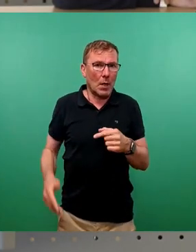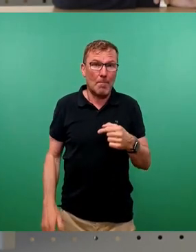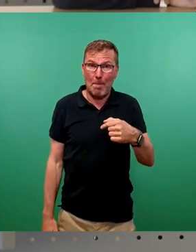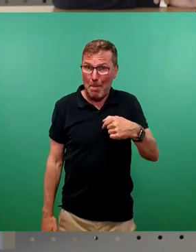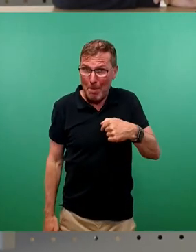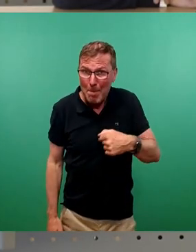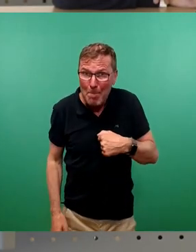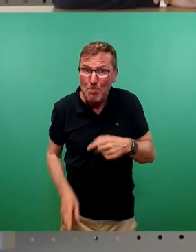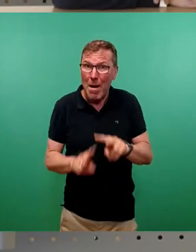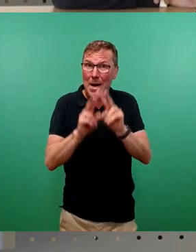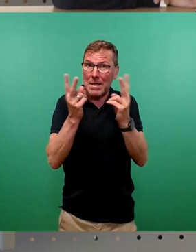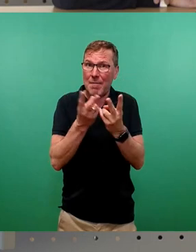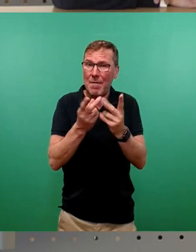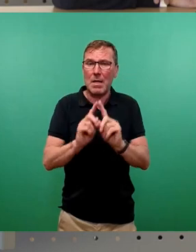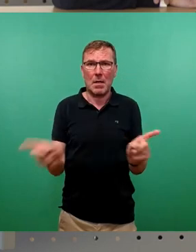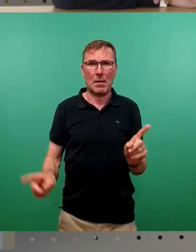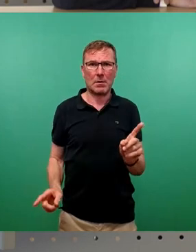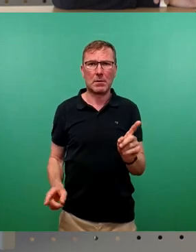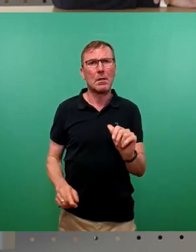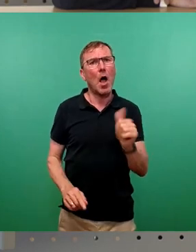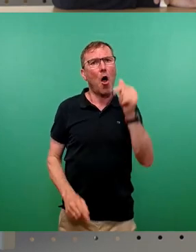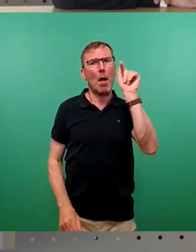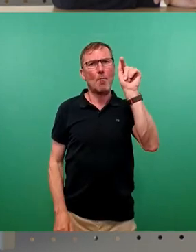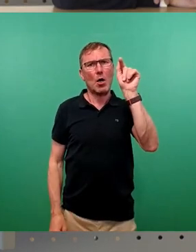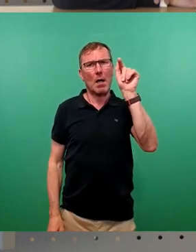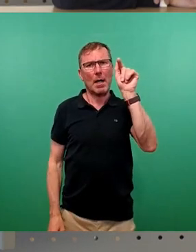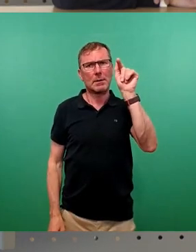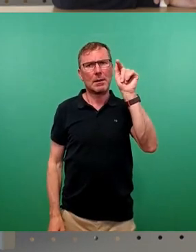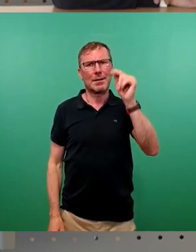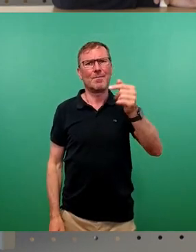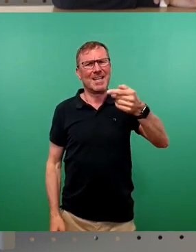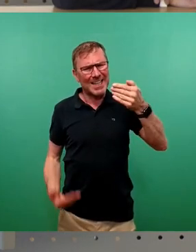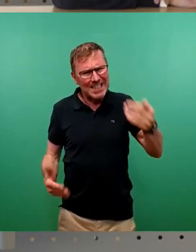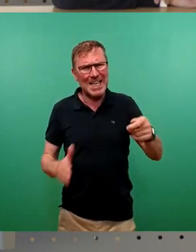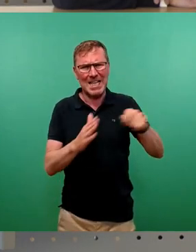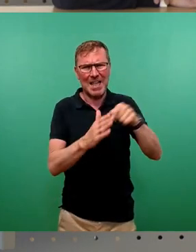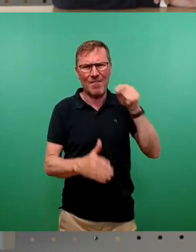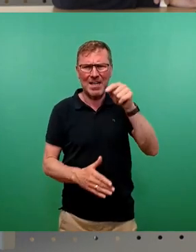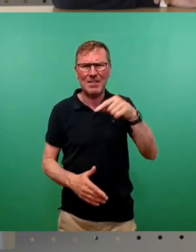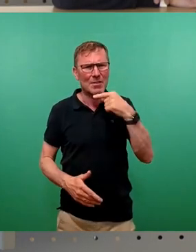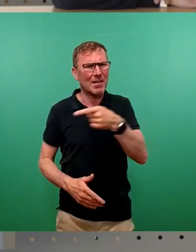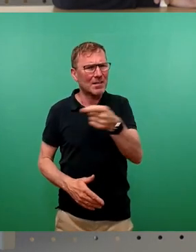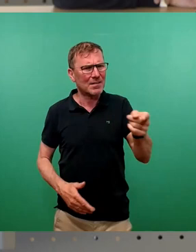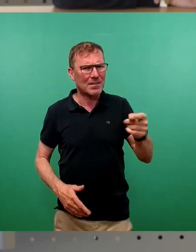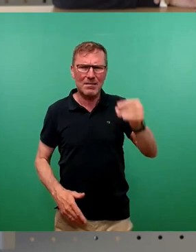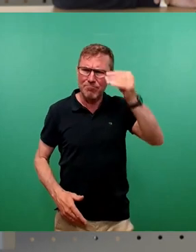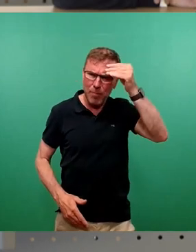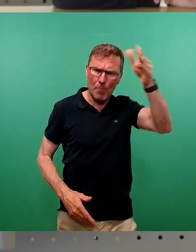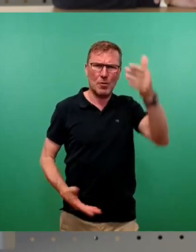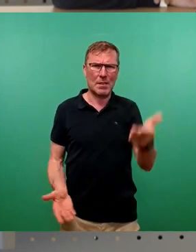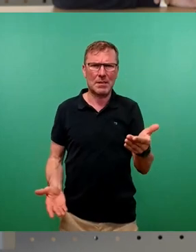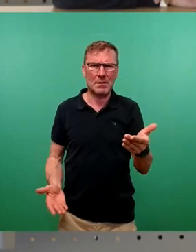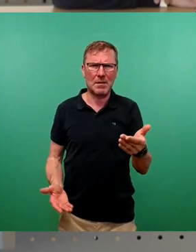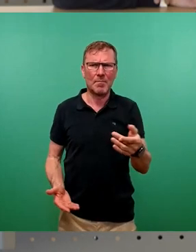noch die, dass ein Oberbürgermeister jenen wählt, den er am kompetentesten findet. Nicht irgendwie jemanden, sondern